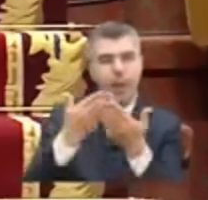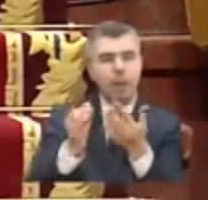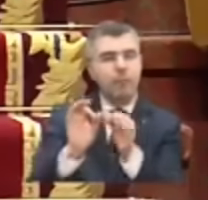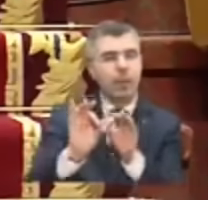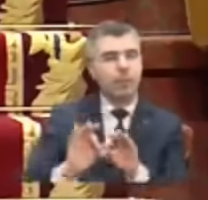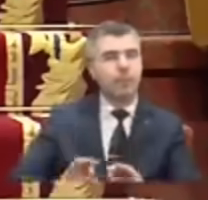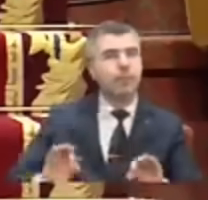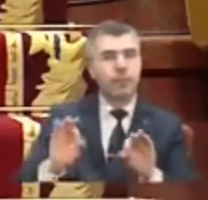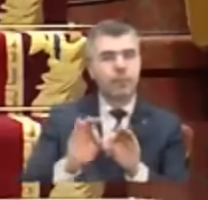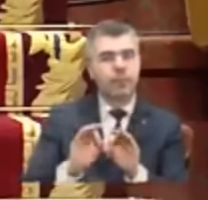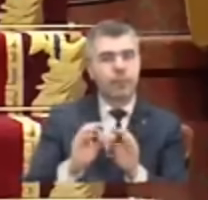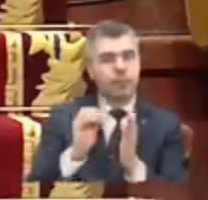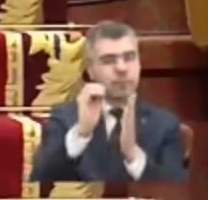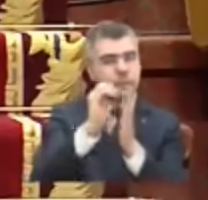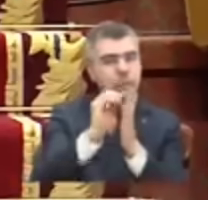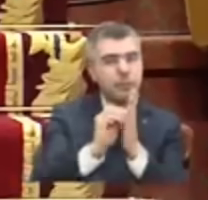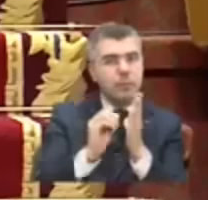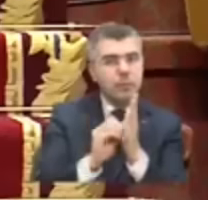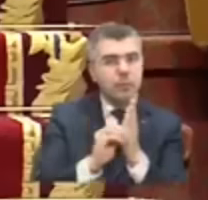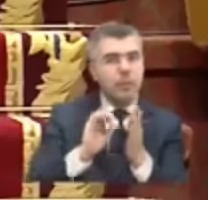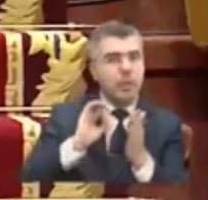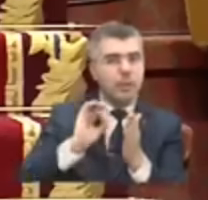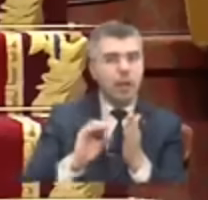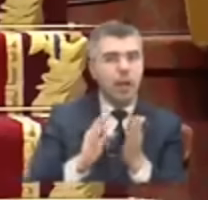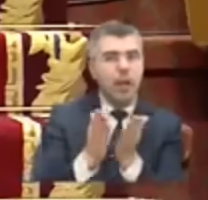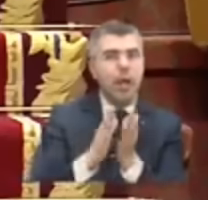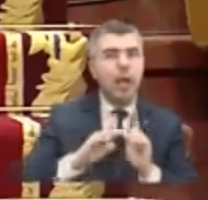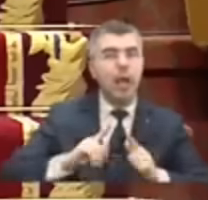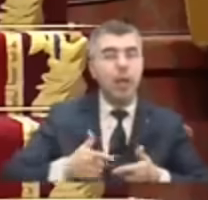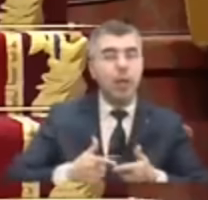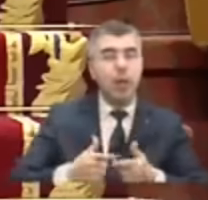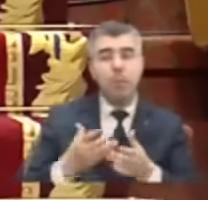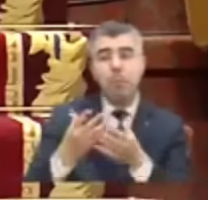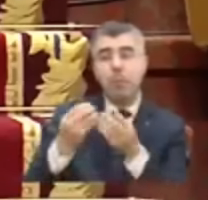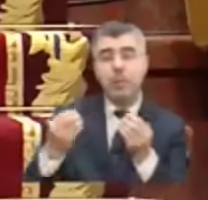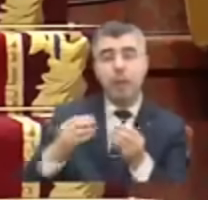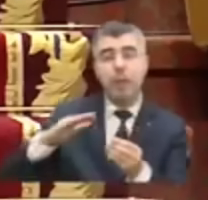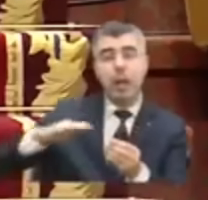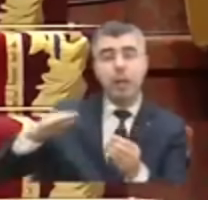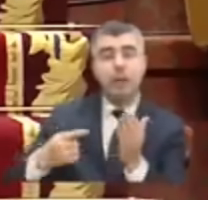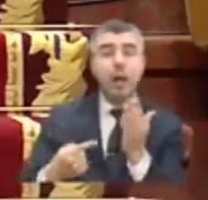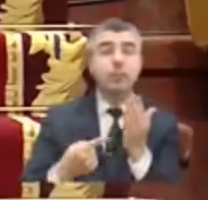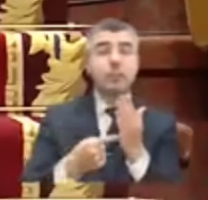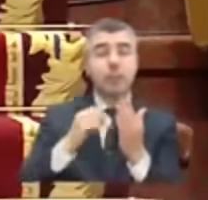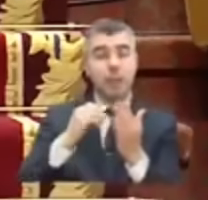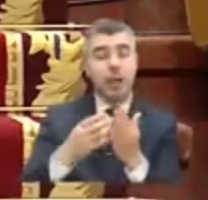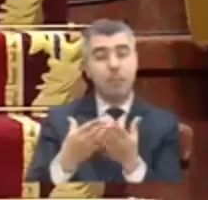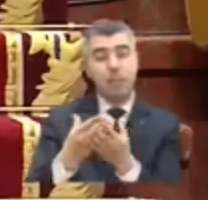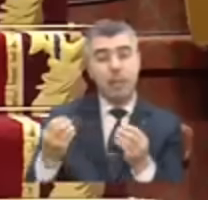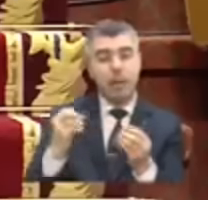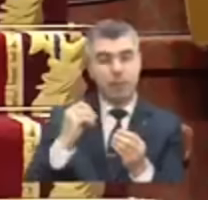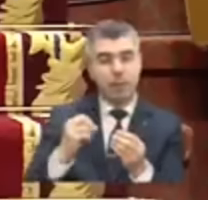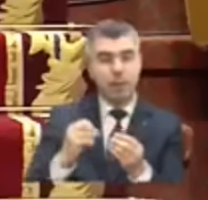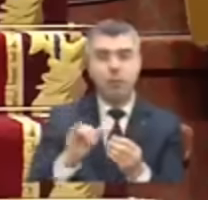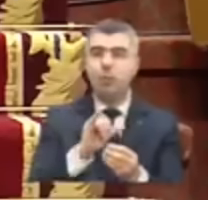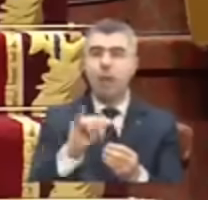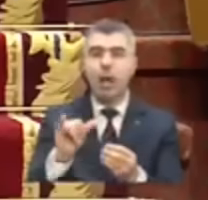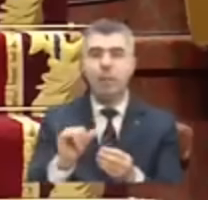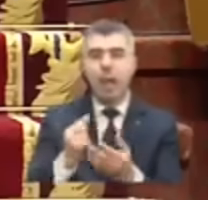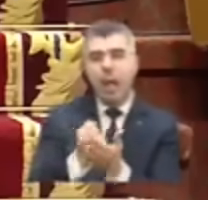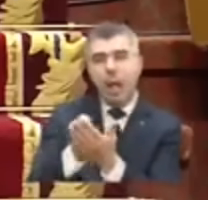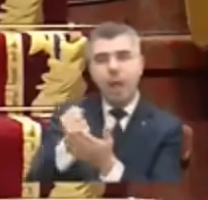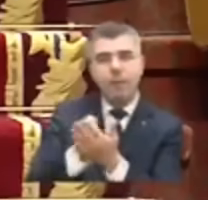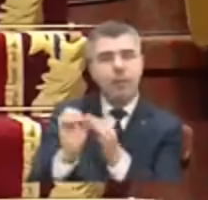اعتماد الطلاب على ادوات الذكاء الاصطناعي بدلا من اعتمادهم على تطوير مهاراتهم